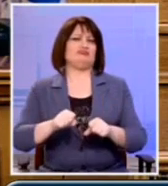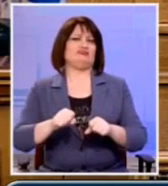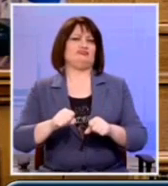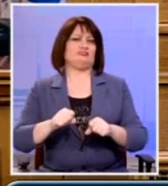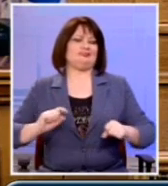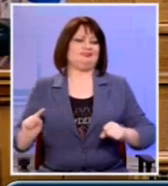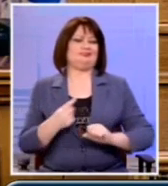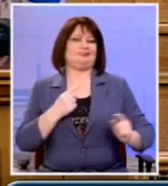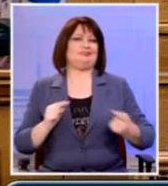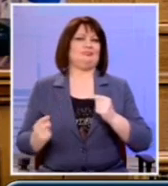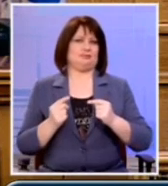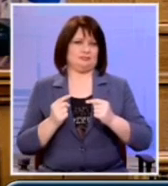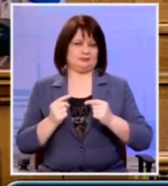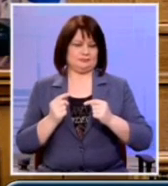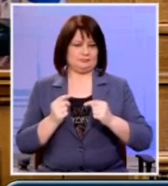χώρας.